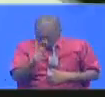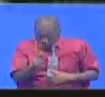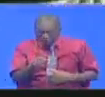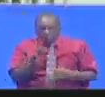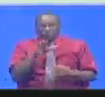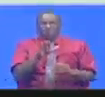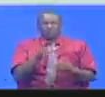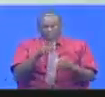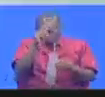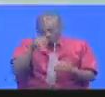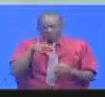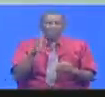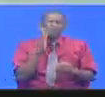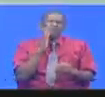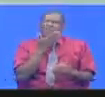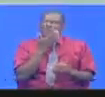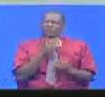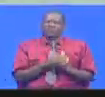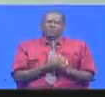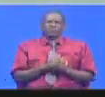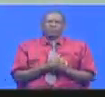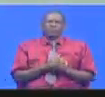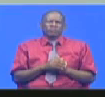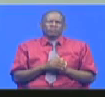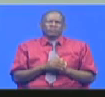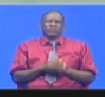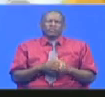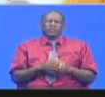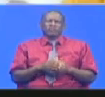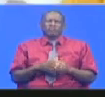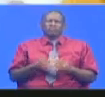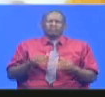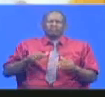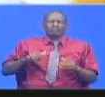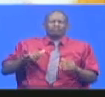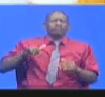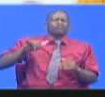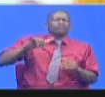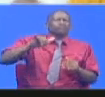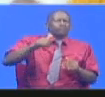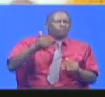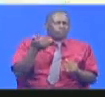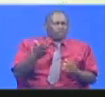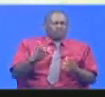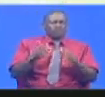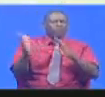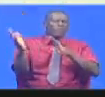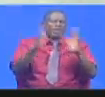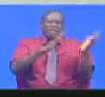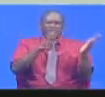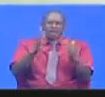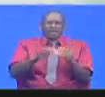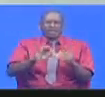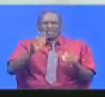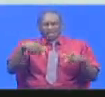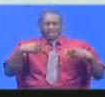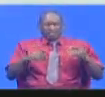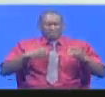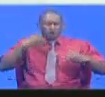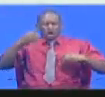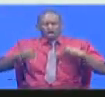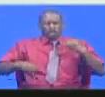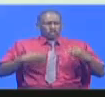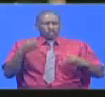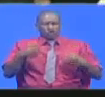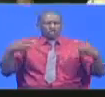zake. Ya kusafirisha abiria mashuhuri, wanahewa walitumbuiza kutoka angani. Wakenya waliburudishwa kwa